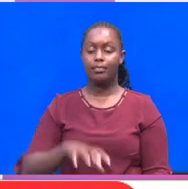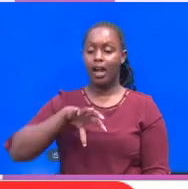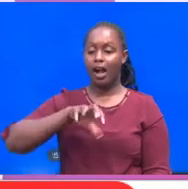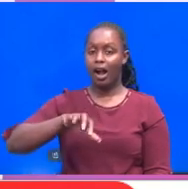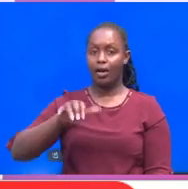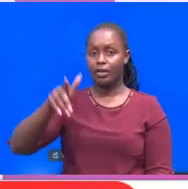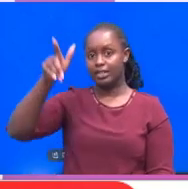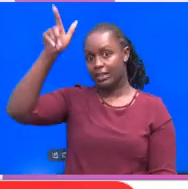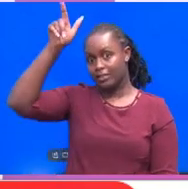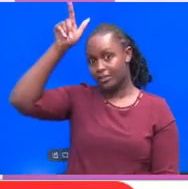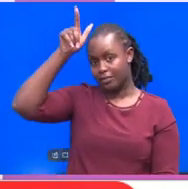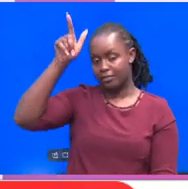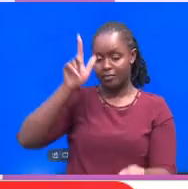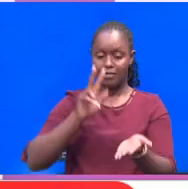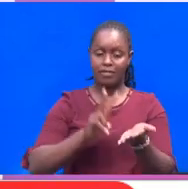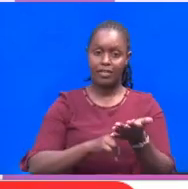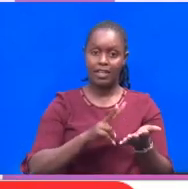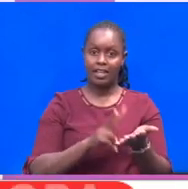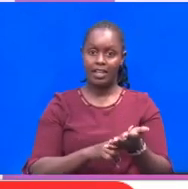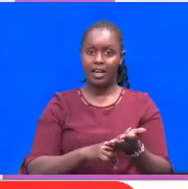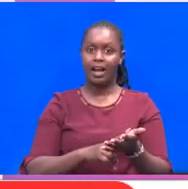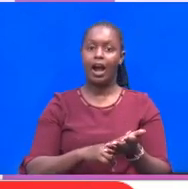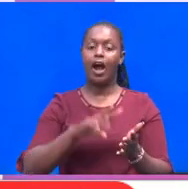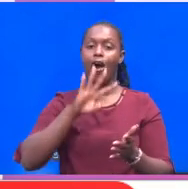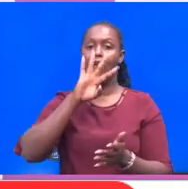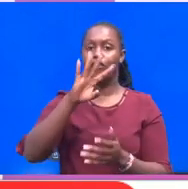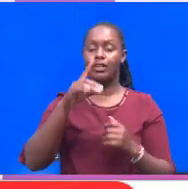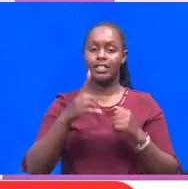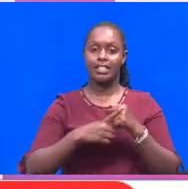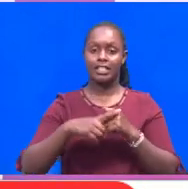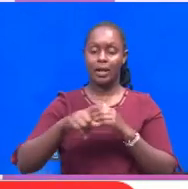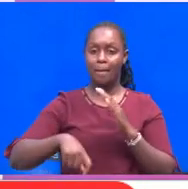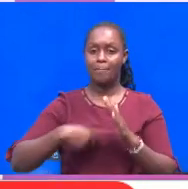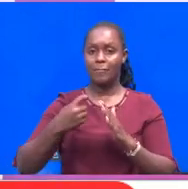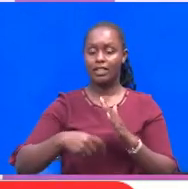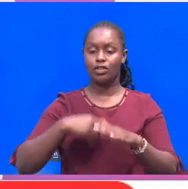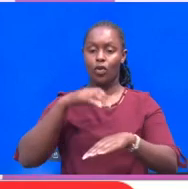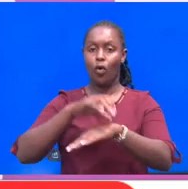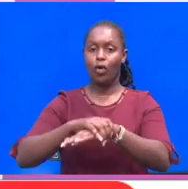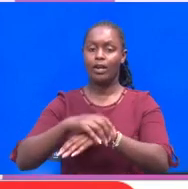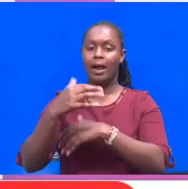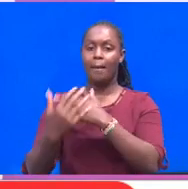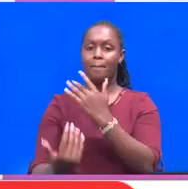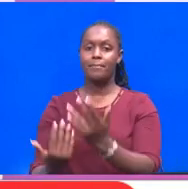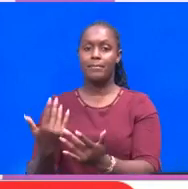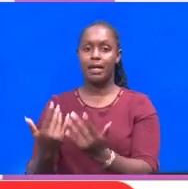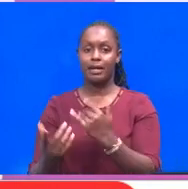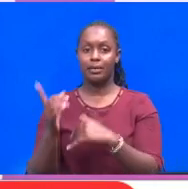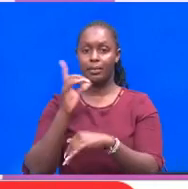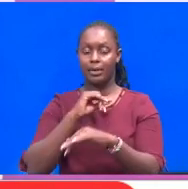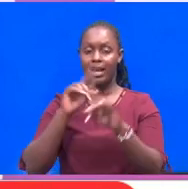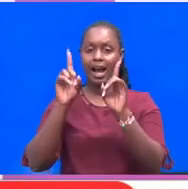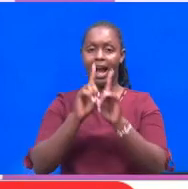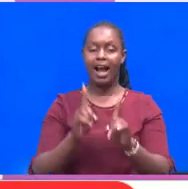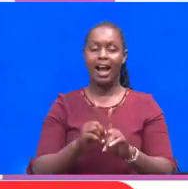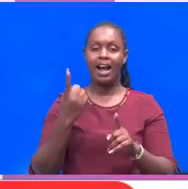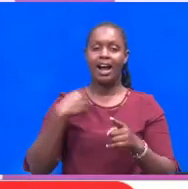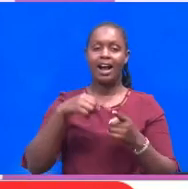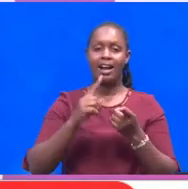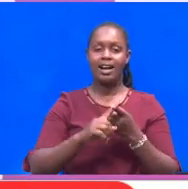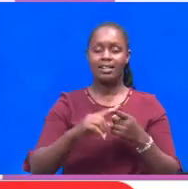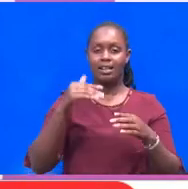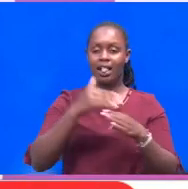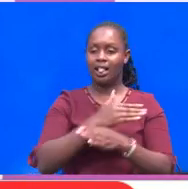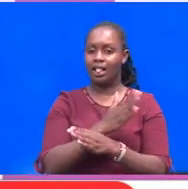Vihiga, zaidi ya mashine 46 zimenaswa na kuteketezwa, huku lita 400 za pombe haramu